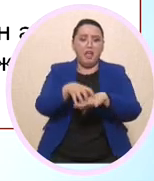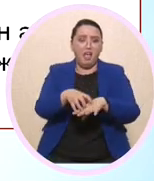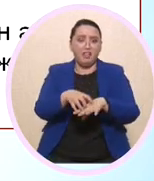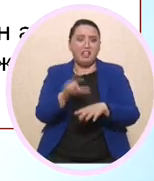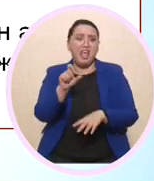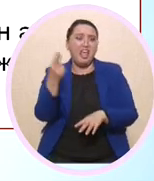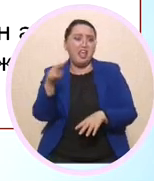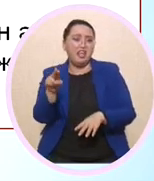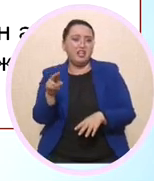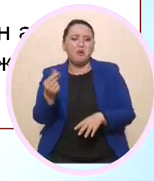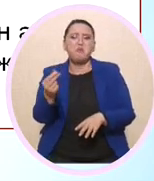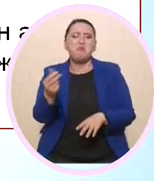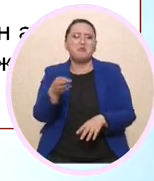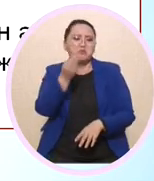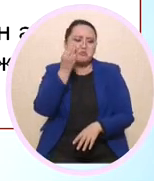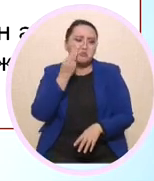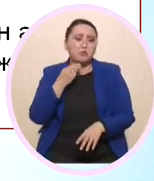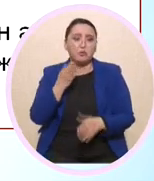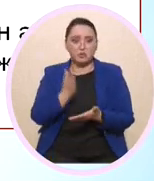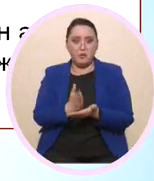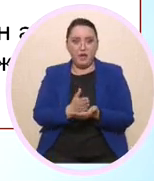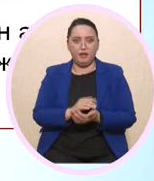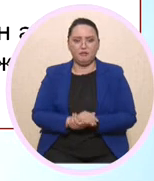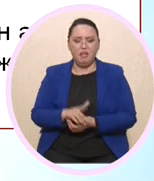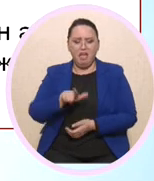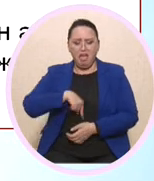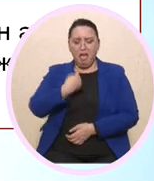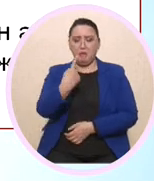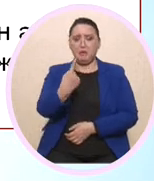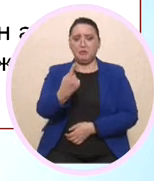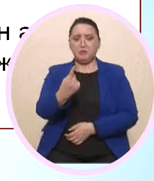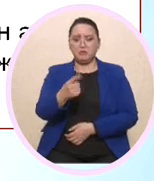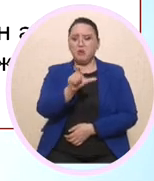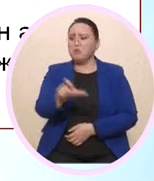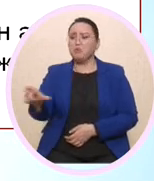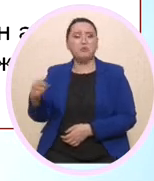шунж явж байна. За, мөн амиа бодчихно. Бусдыг бодохгүй байна, тийм ээ.